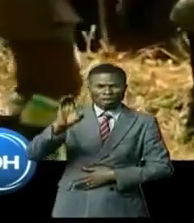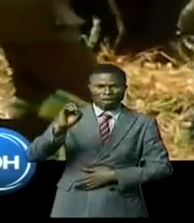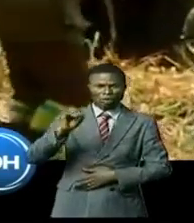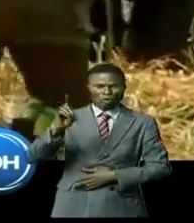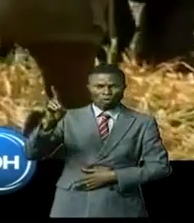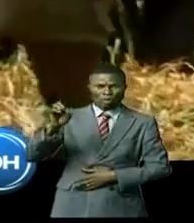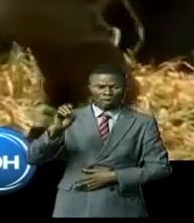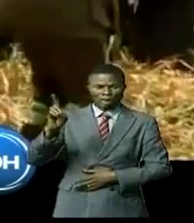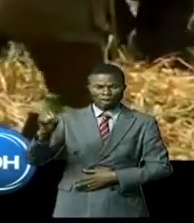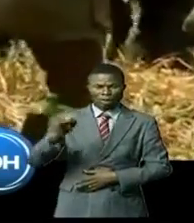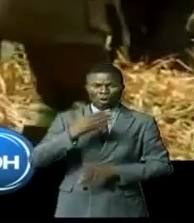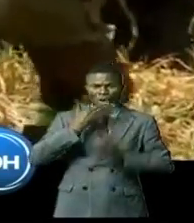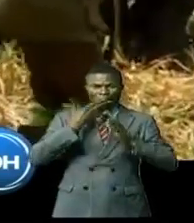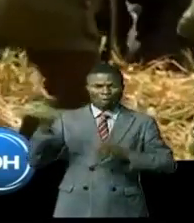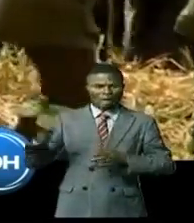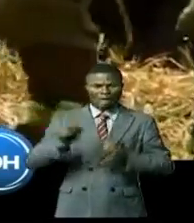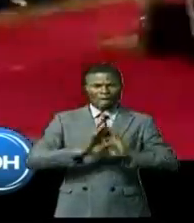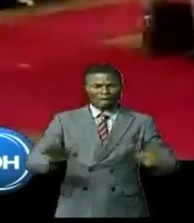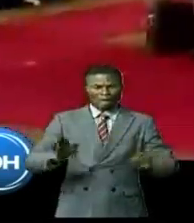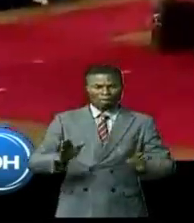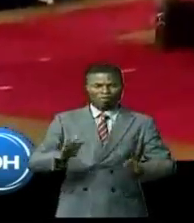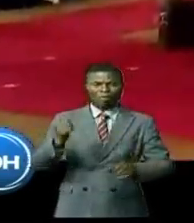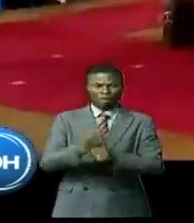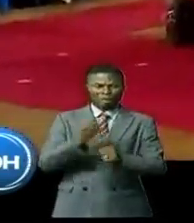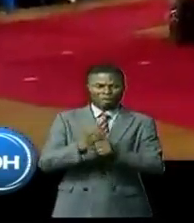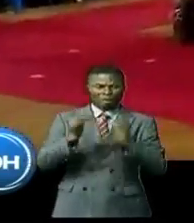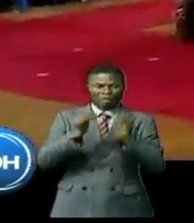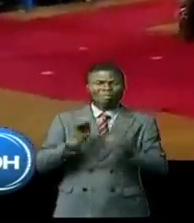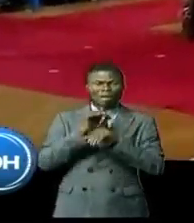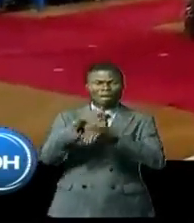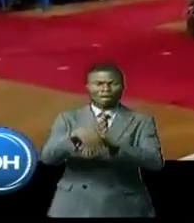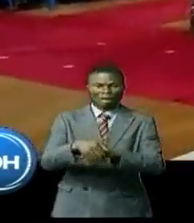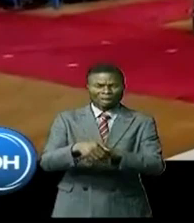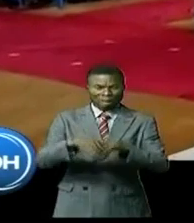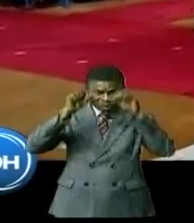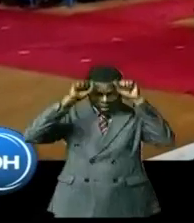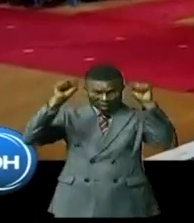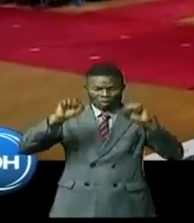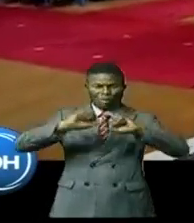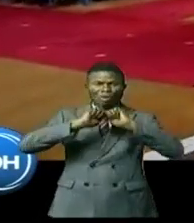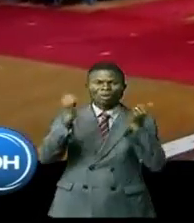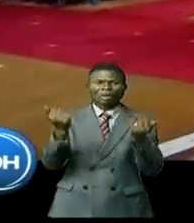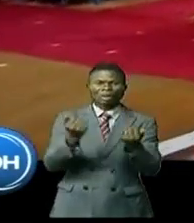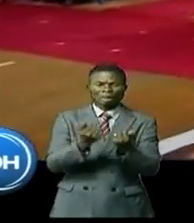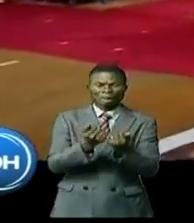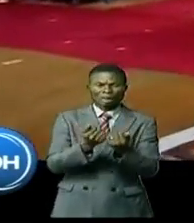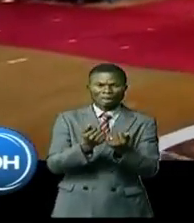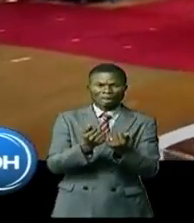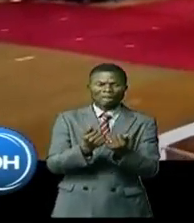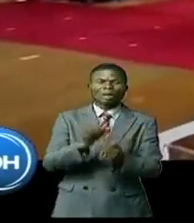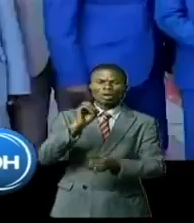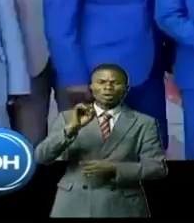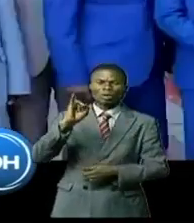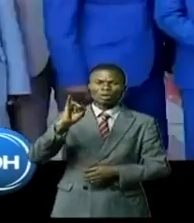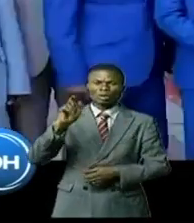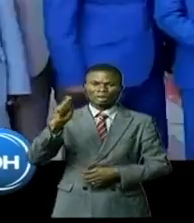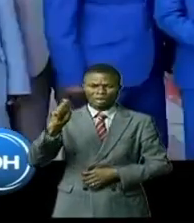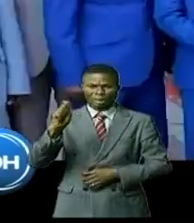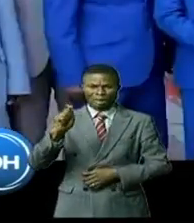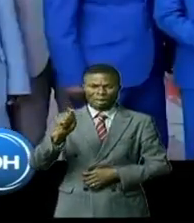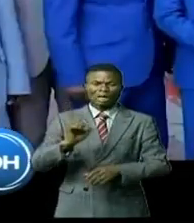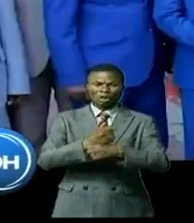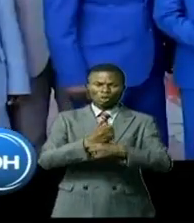désormais favorables au processus de paix à respecter leur engagement. Le président de l'association culturelle, Lori, promet de mettre en place